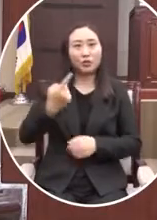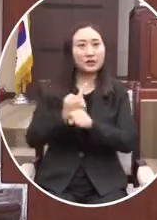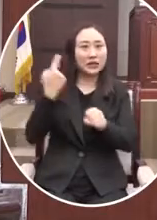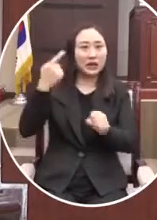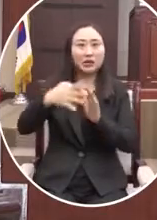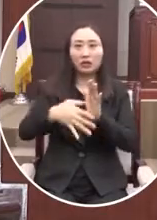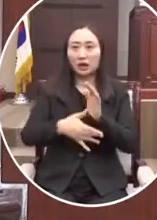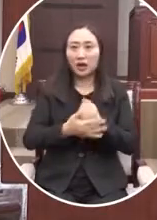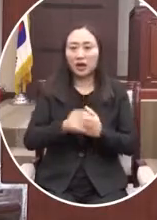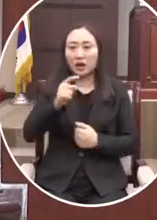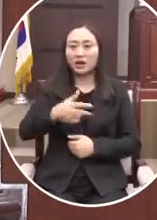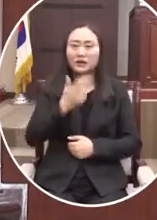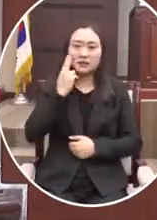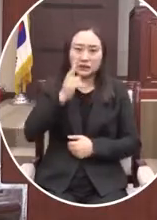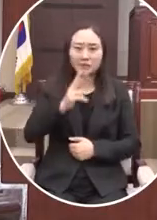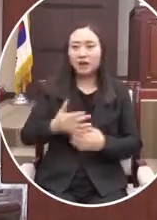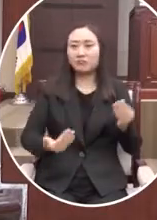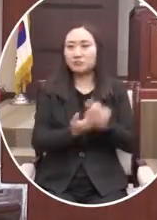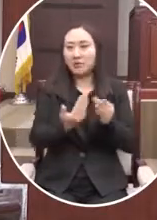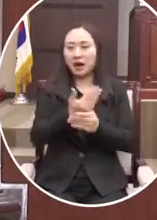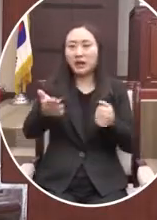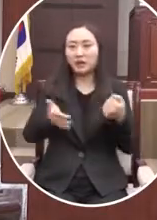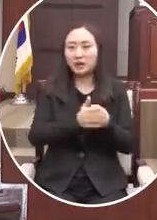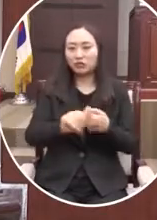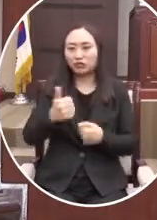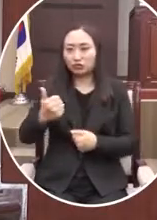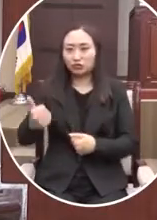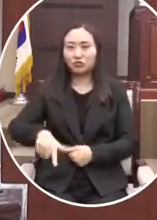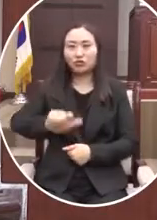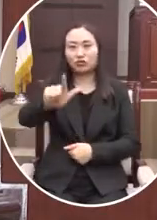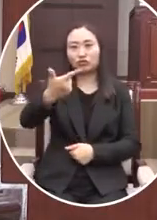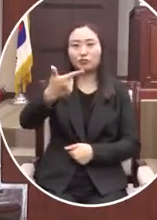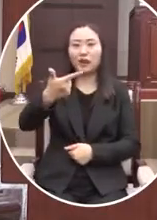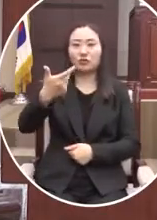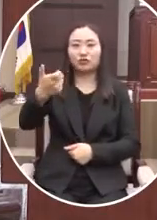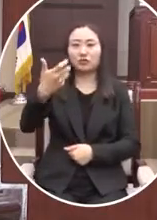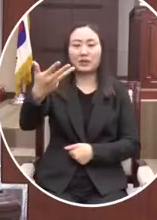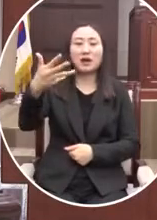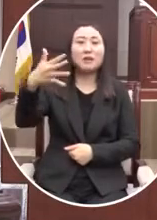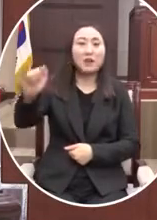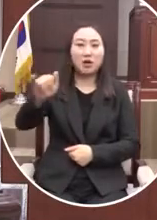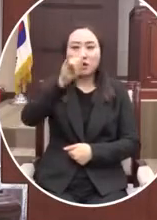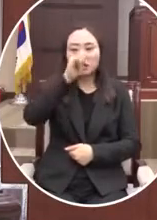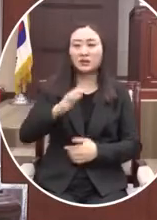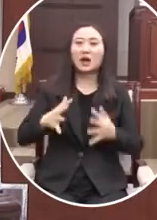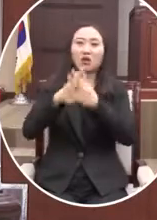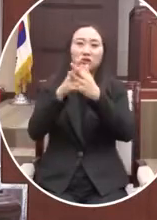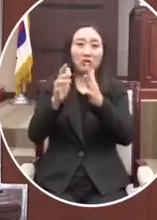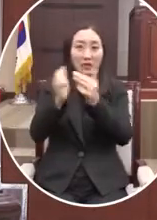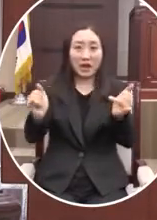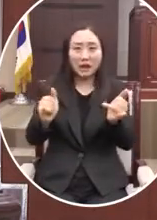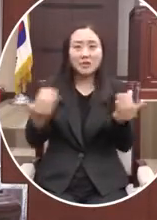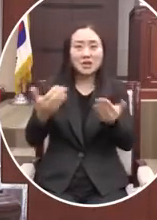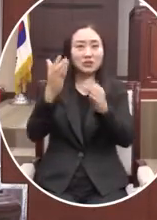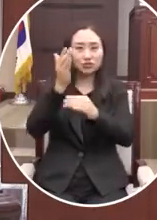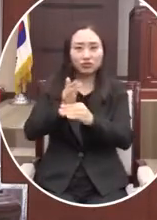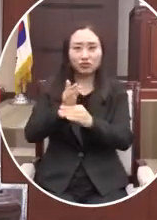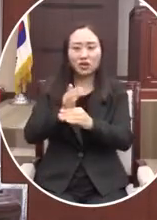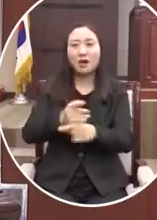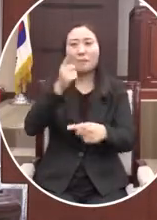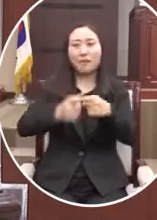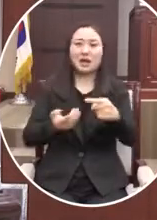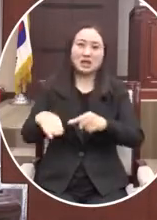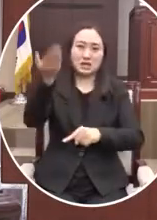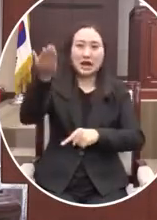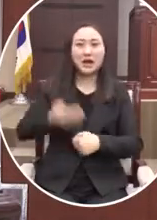한해 중대재해로 목숨을 잃은 노동자는 668명, 이 중에 건설업이 차지하는